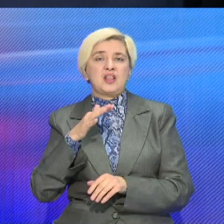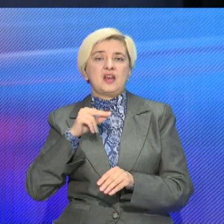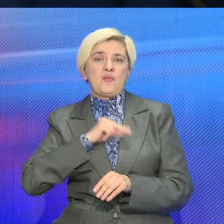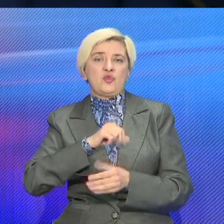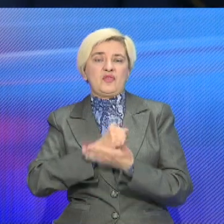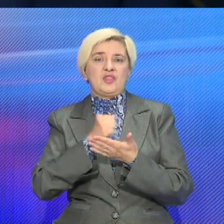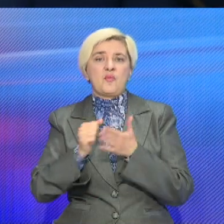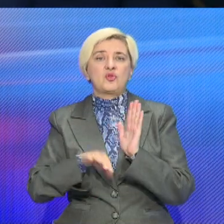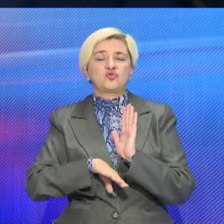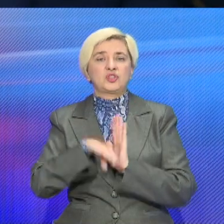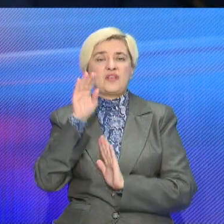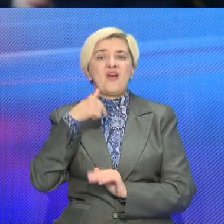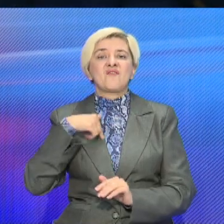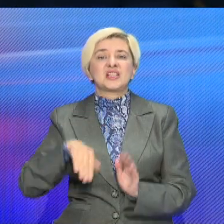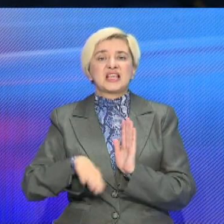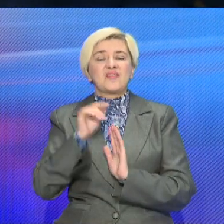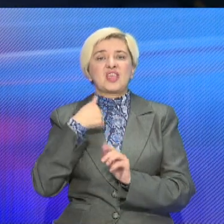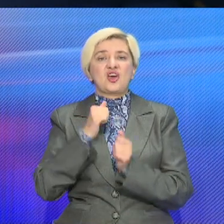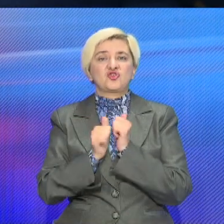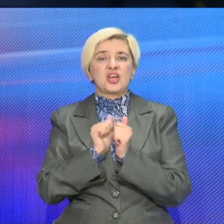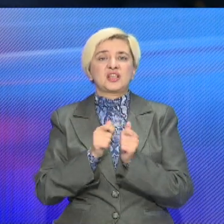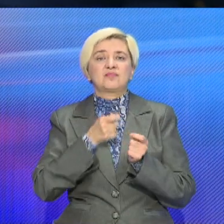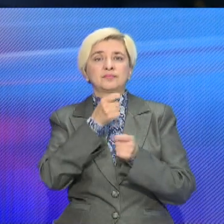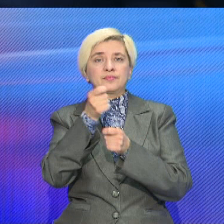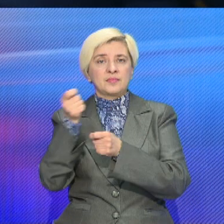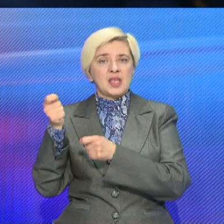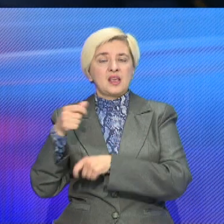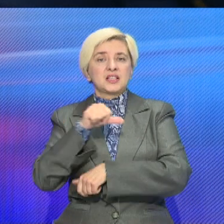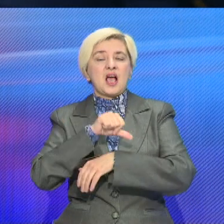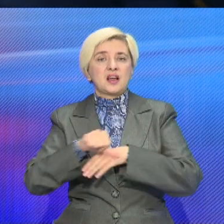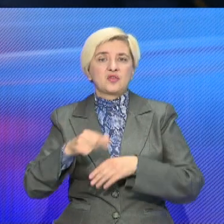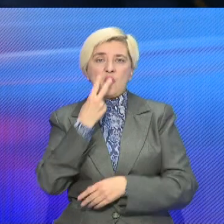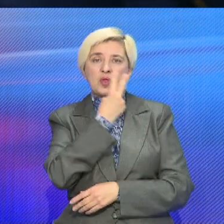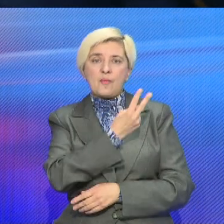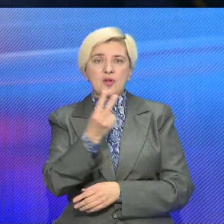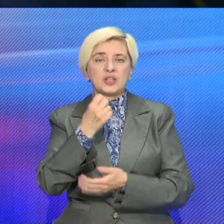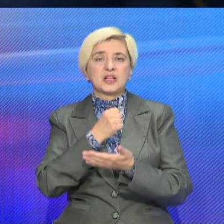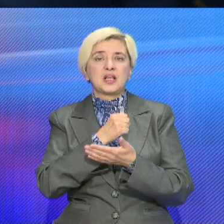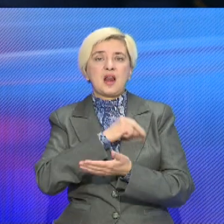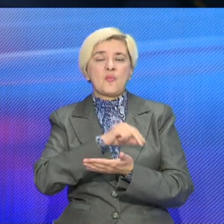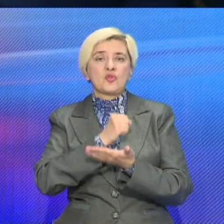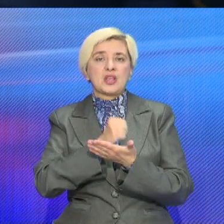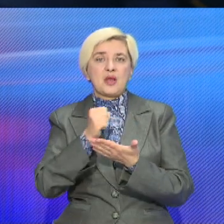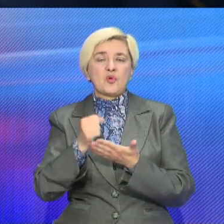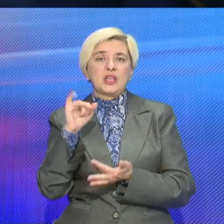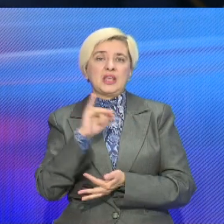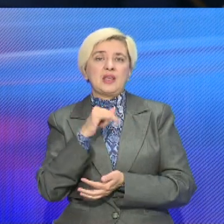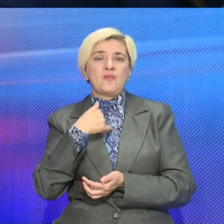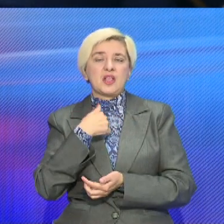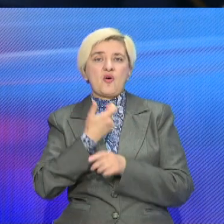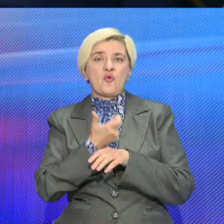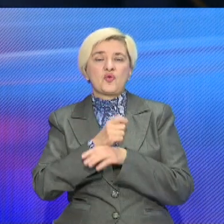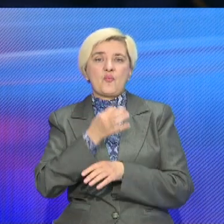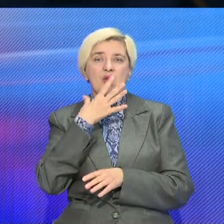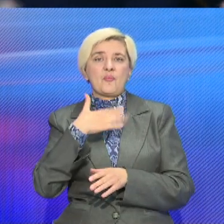годов. В детстве я довольно часто ездила за границу, наблюдала за работой таможенников, и как бы мне очень понравилось,